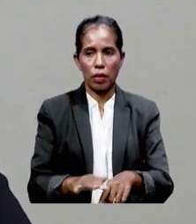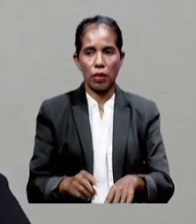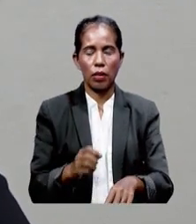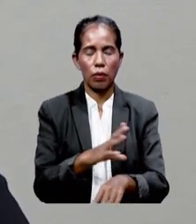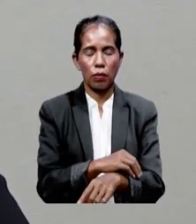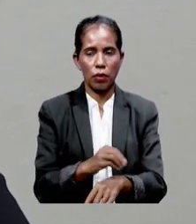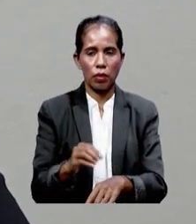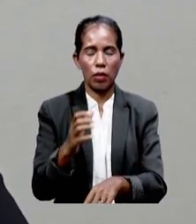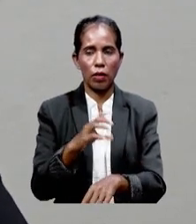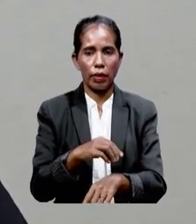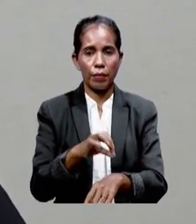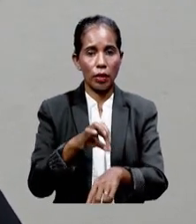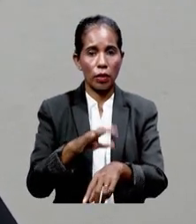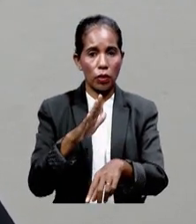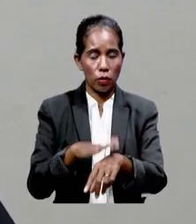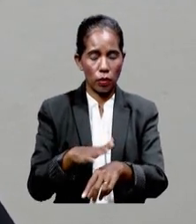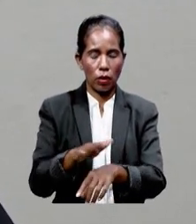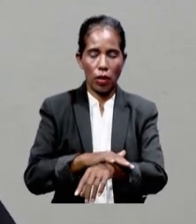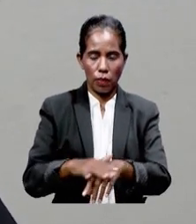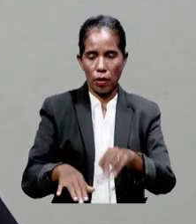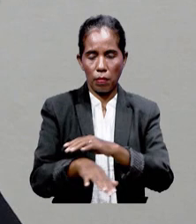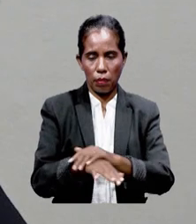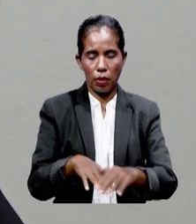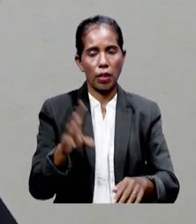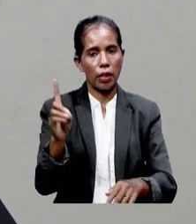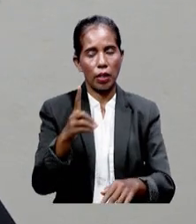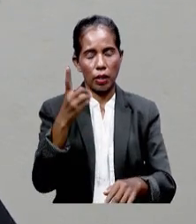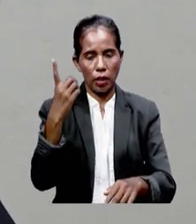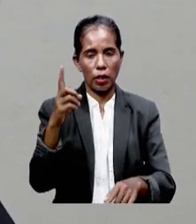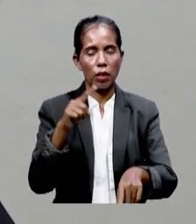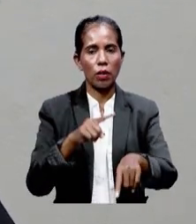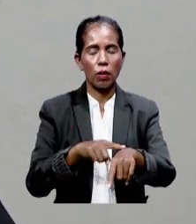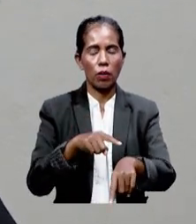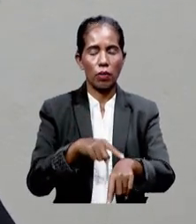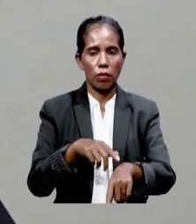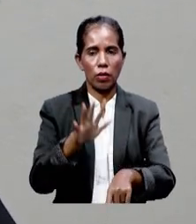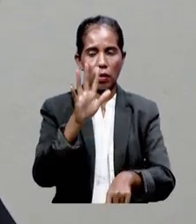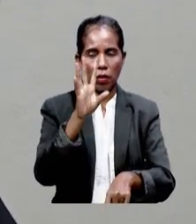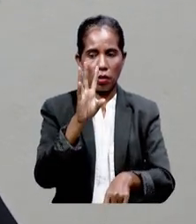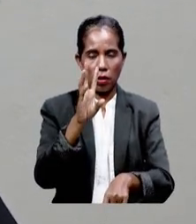dare to tukune loraik. Quer dizer que usi aplica te tukune